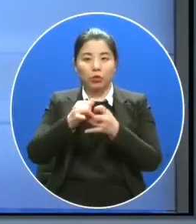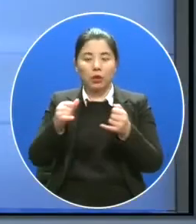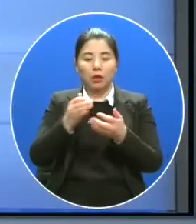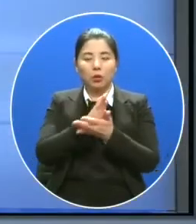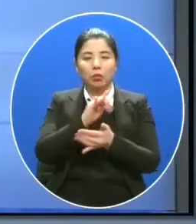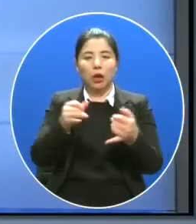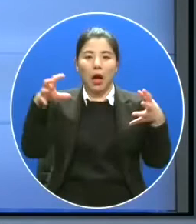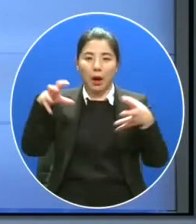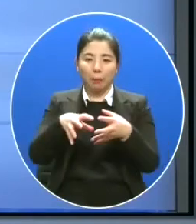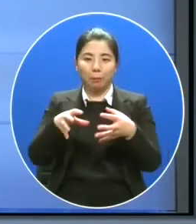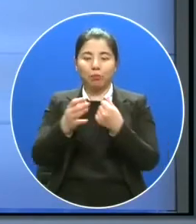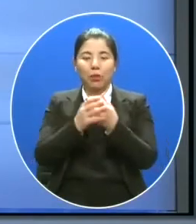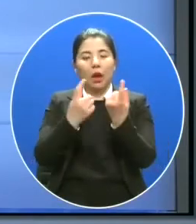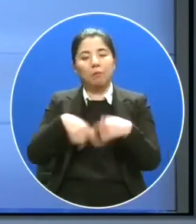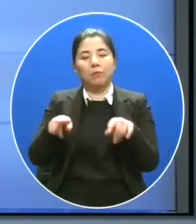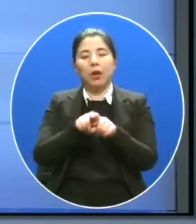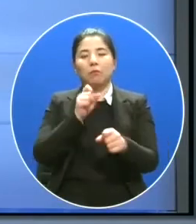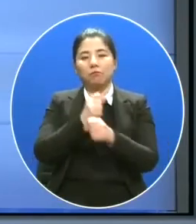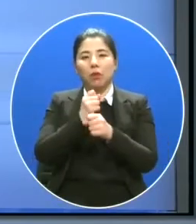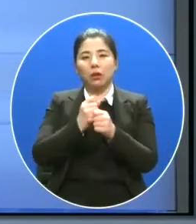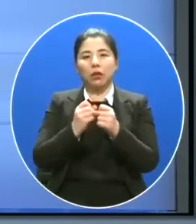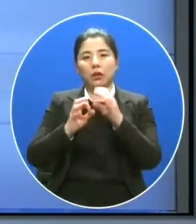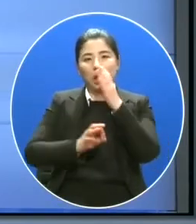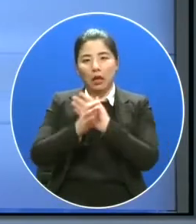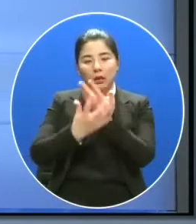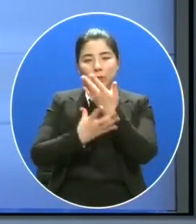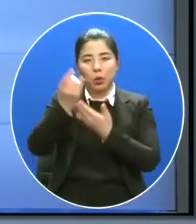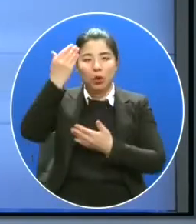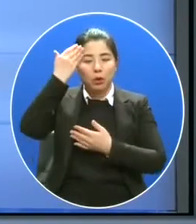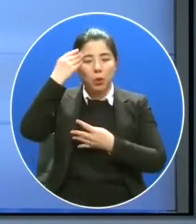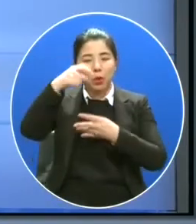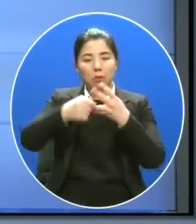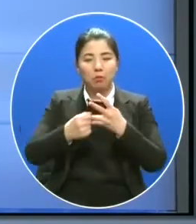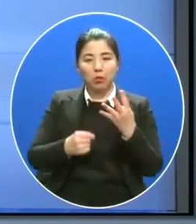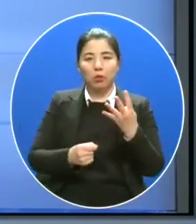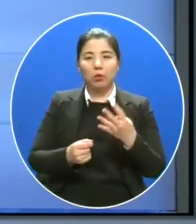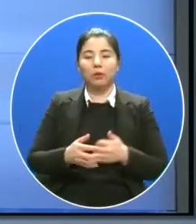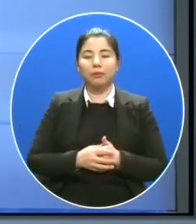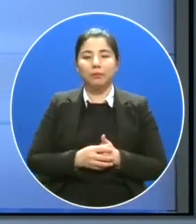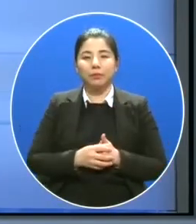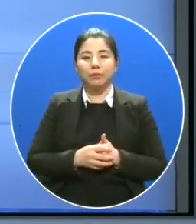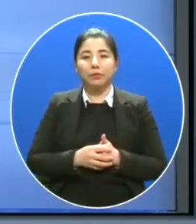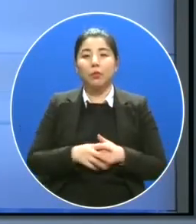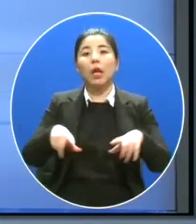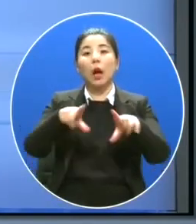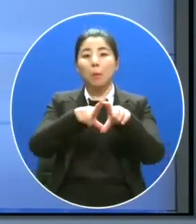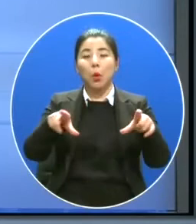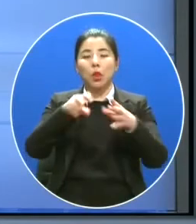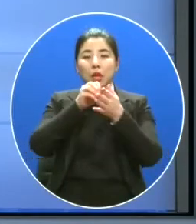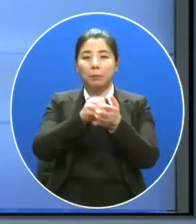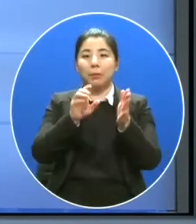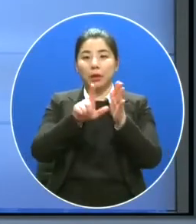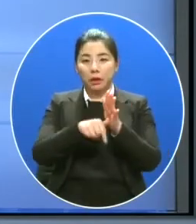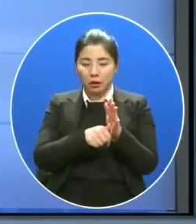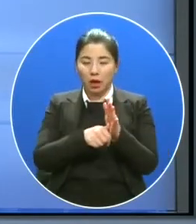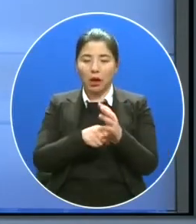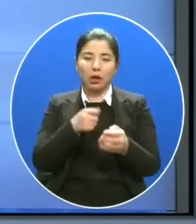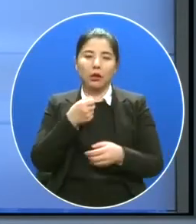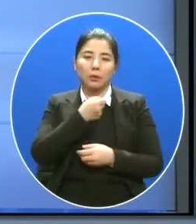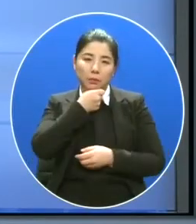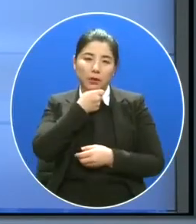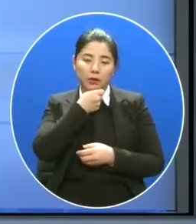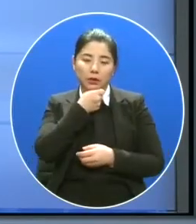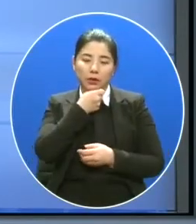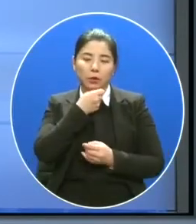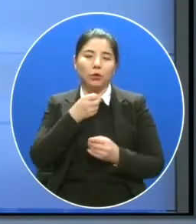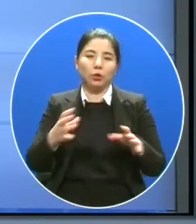출연시켜 함께 만들어가는 아침 종합 교양 프로그램입니다. 보통 도입부에